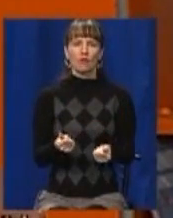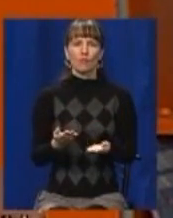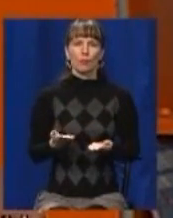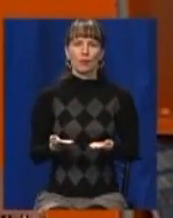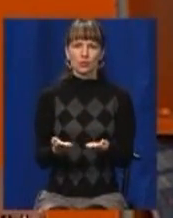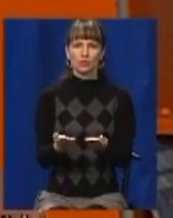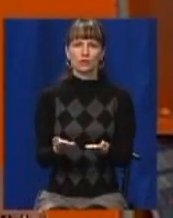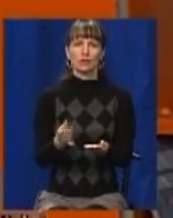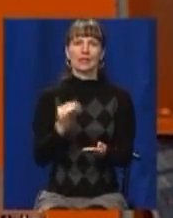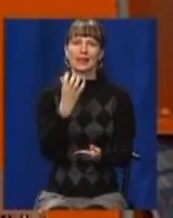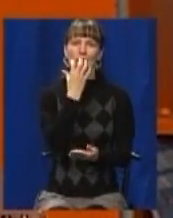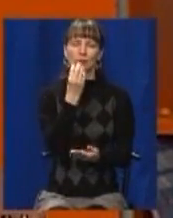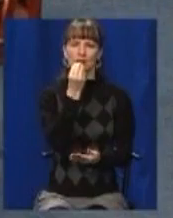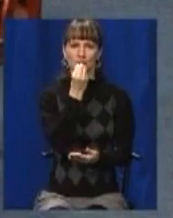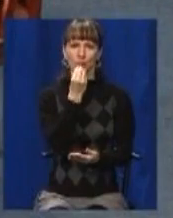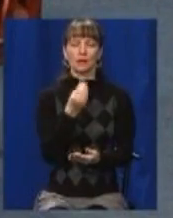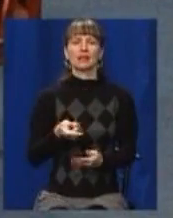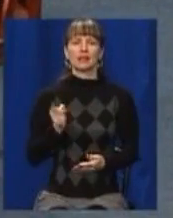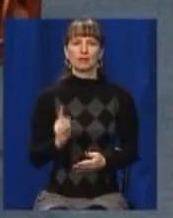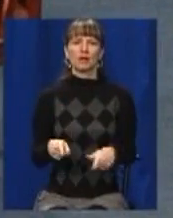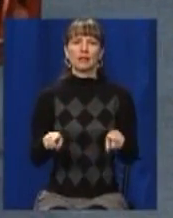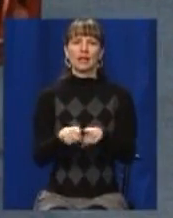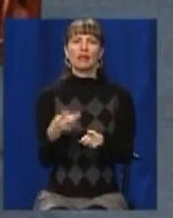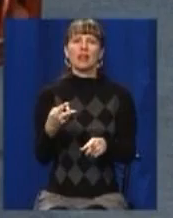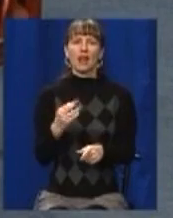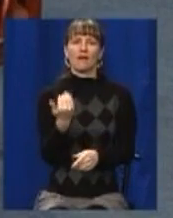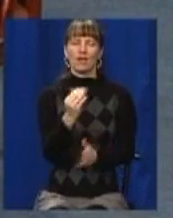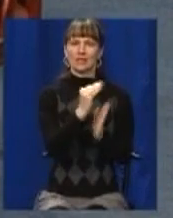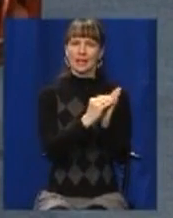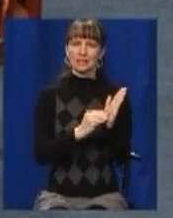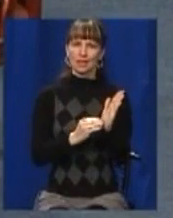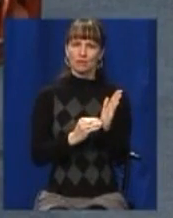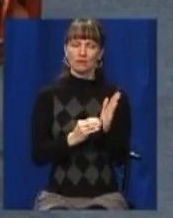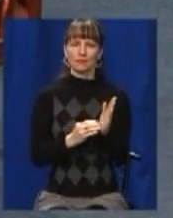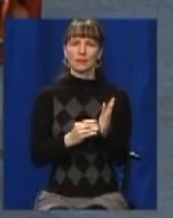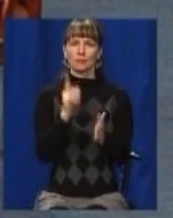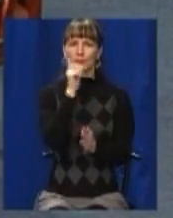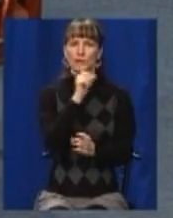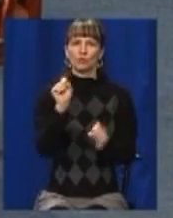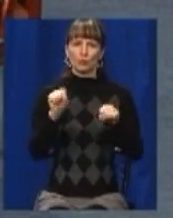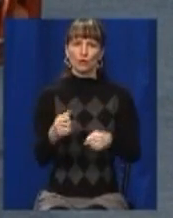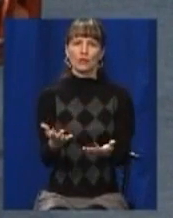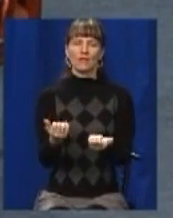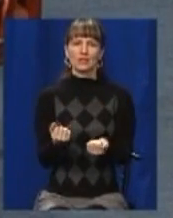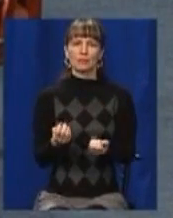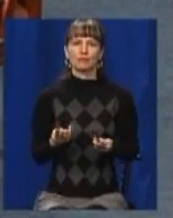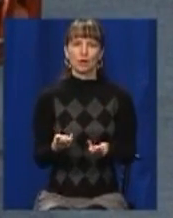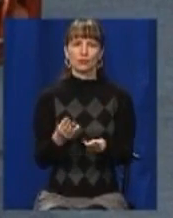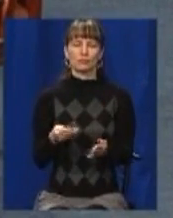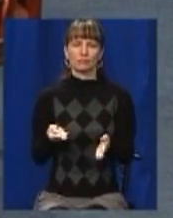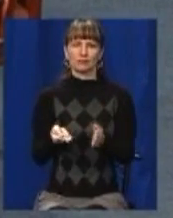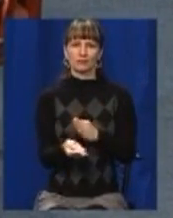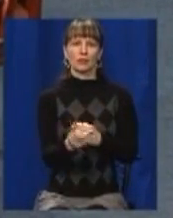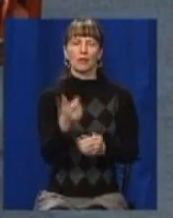і тепленьким його їм. Ну, от, насправді, навіть такий для вас, бачите, рецепт, знаєте, такий невеличкий, да, що можна взяти мікрохвильовку, засунути